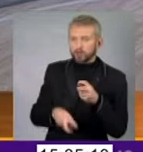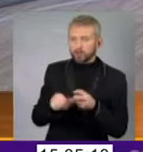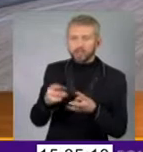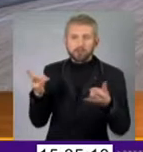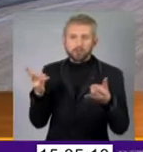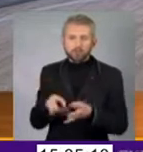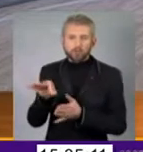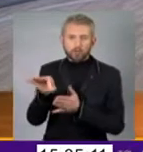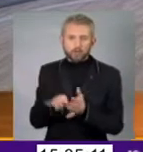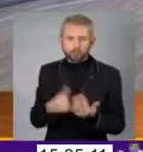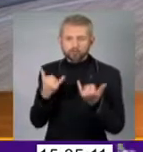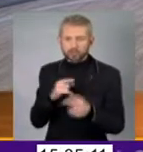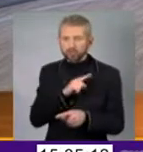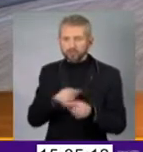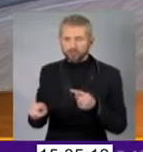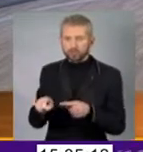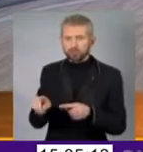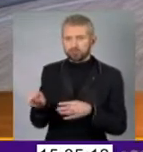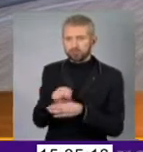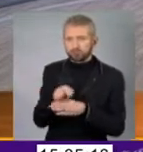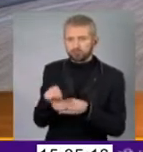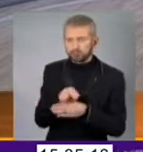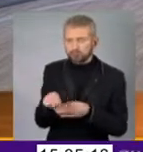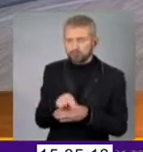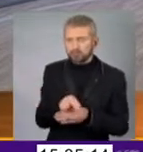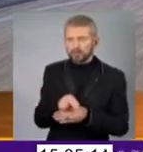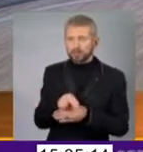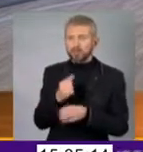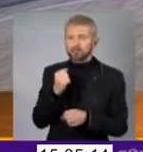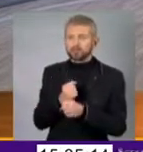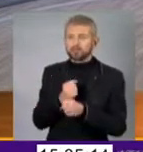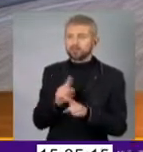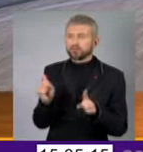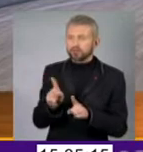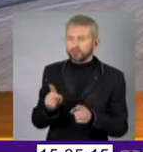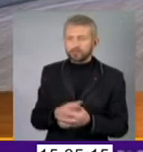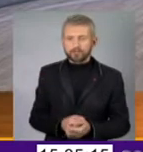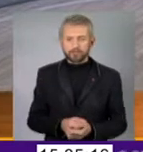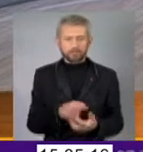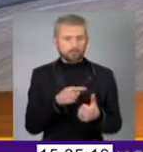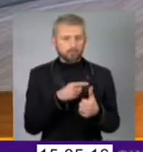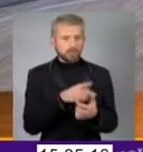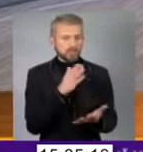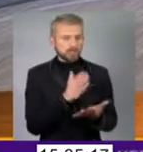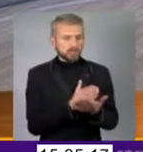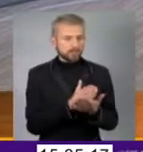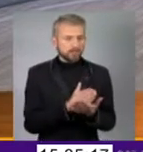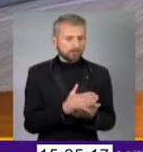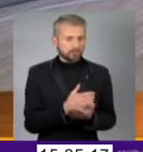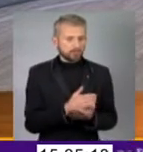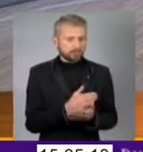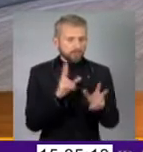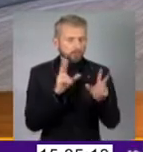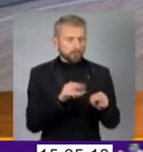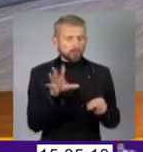потрібно одразу, зараз, швидко, максимально ефективно вирішити цю ситуацію? Що потрібно робити? Ну, по-перше, я вам гарантую, що